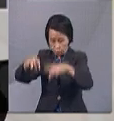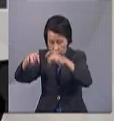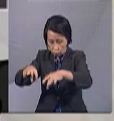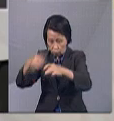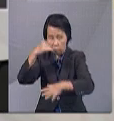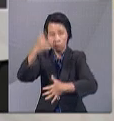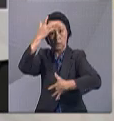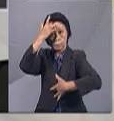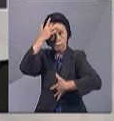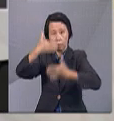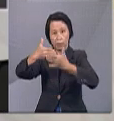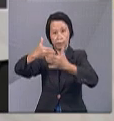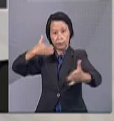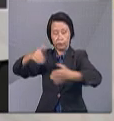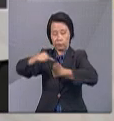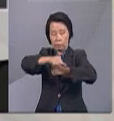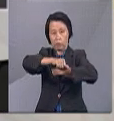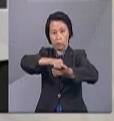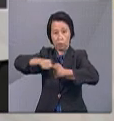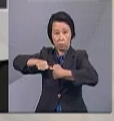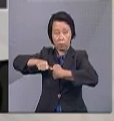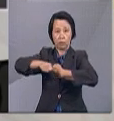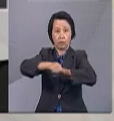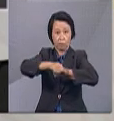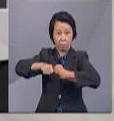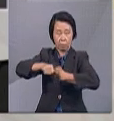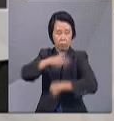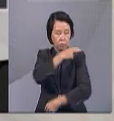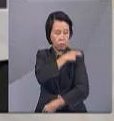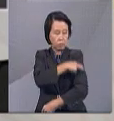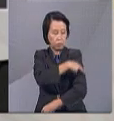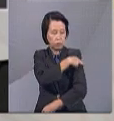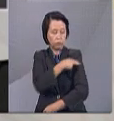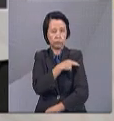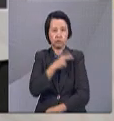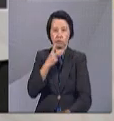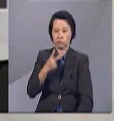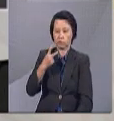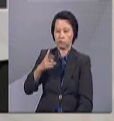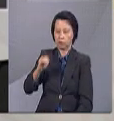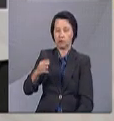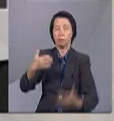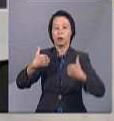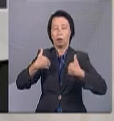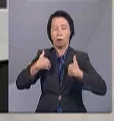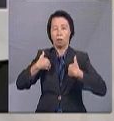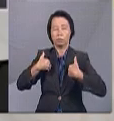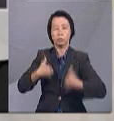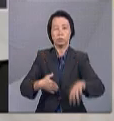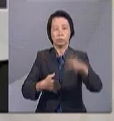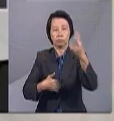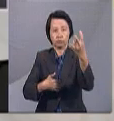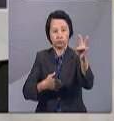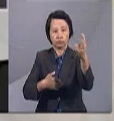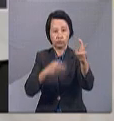untuk sakit sebelum pembedahan yaitu free of the hospital Kementerian Kesehatan adalah sejumlah